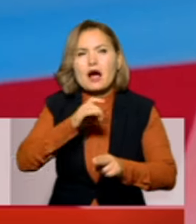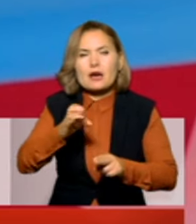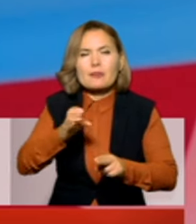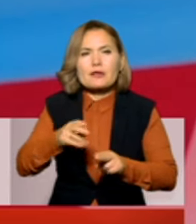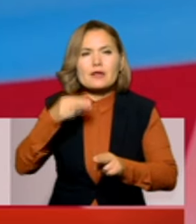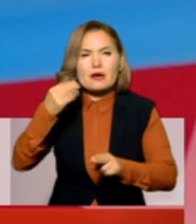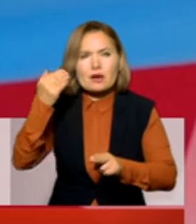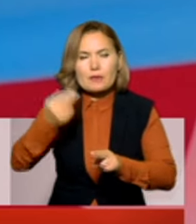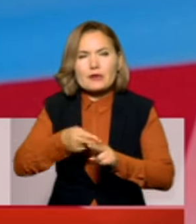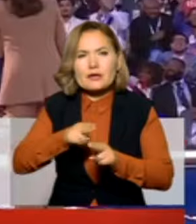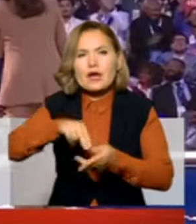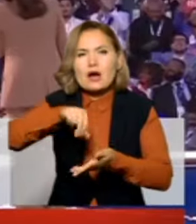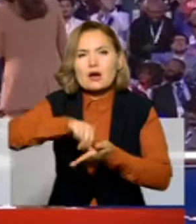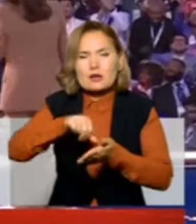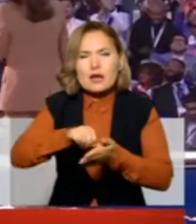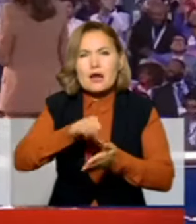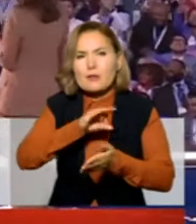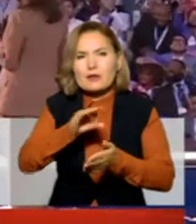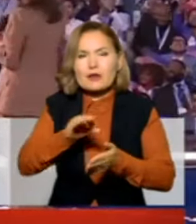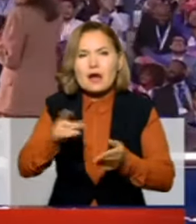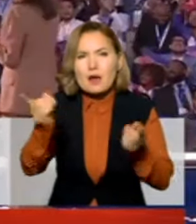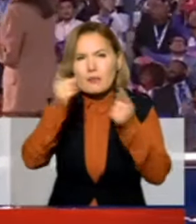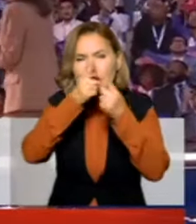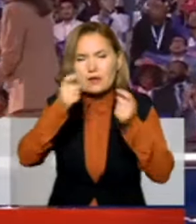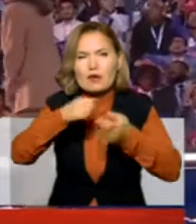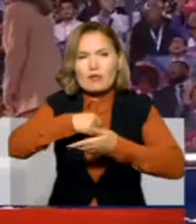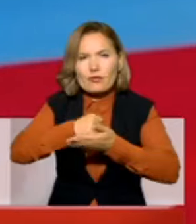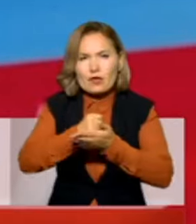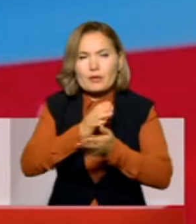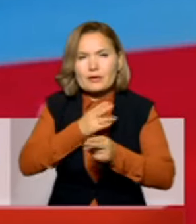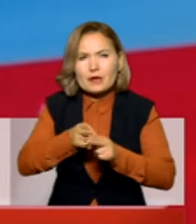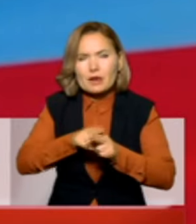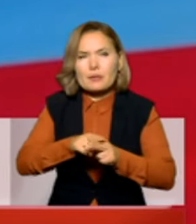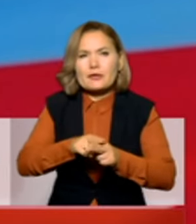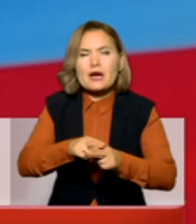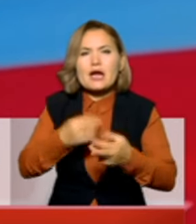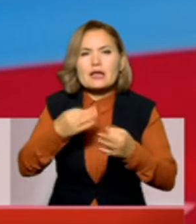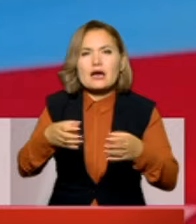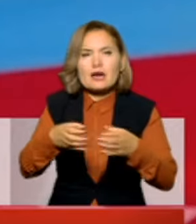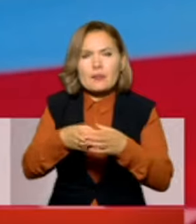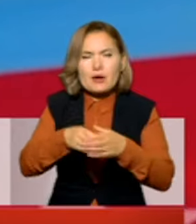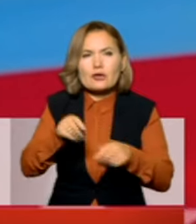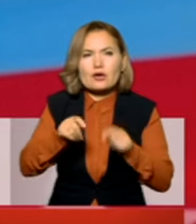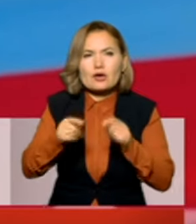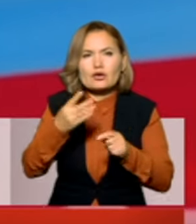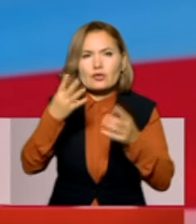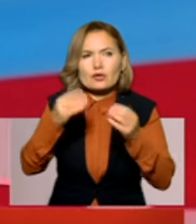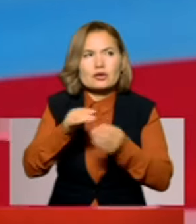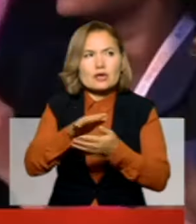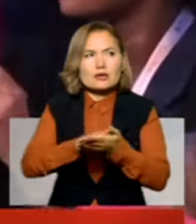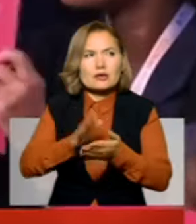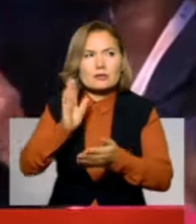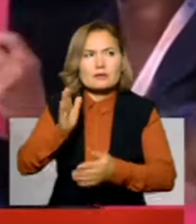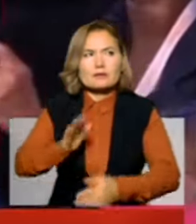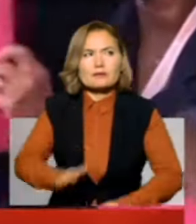Харрис президенттікке кандидатураны ресми түрде қабылдайды. Демократиялық партия съезі 4 күн жалғасады.